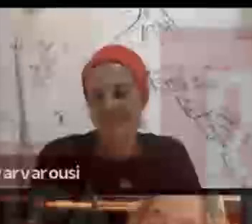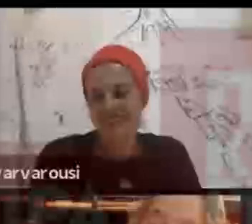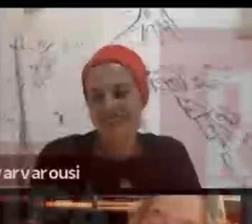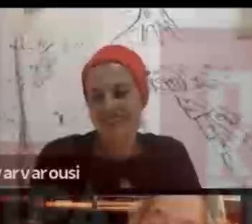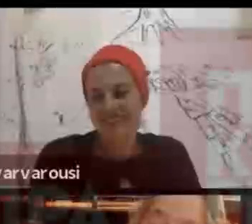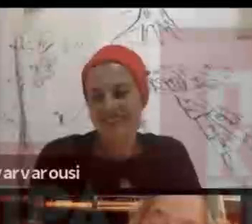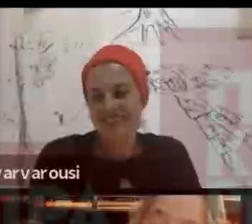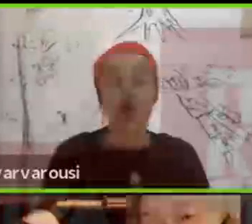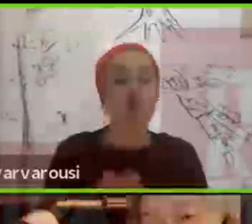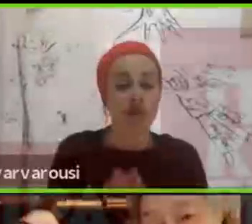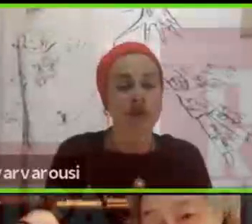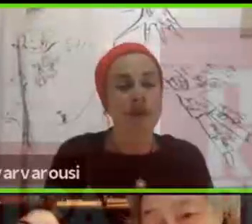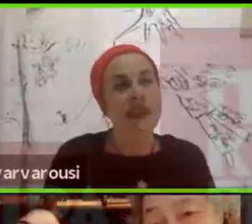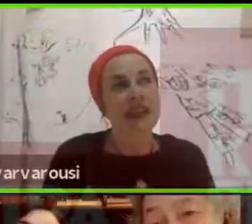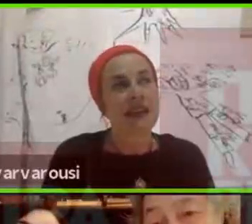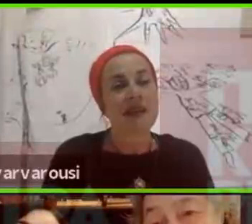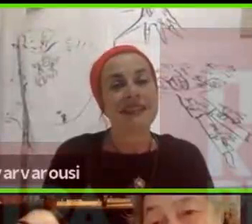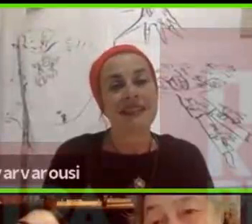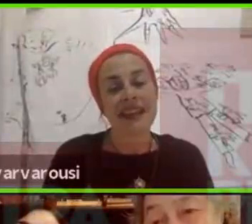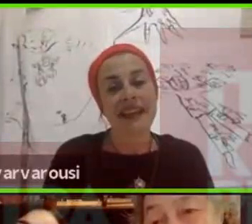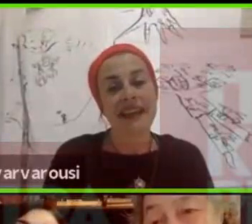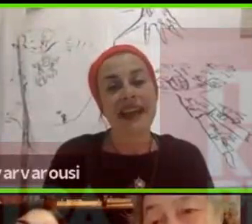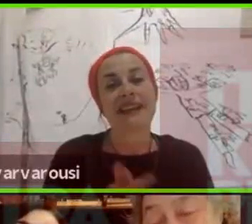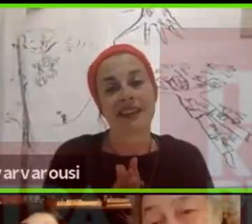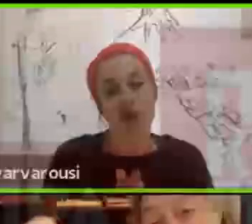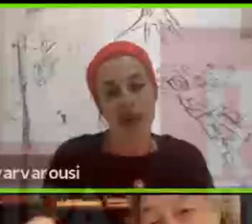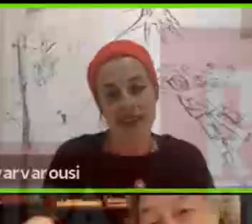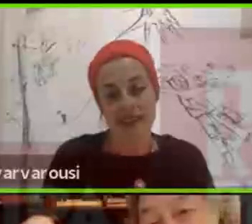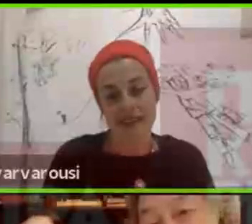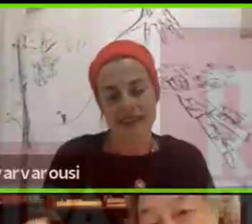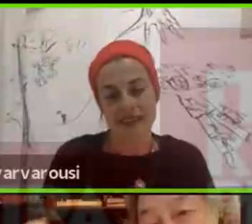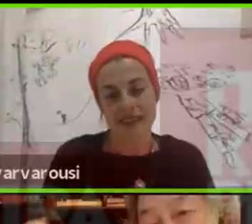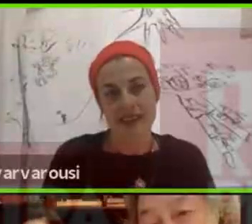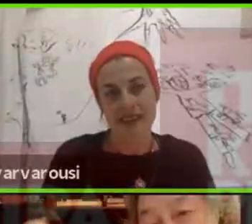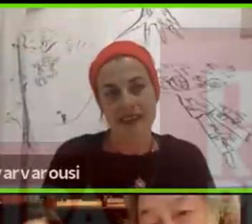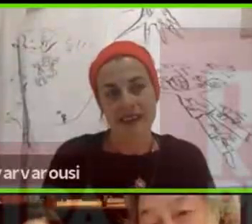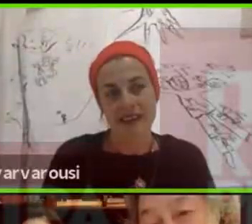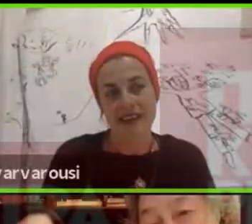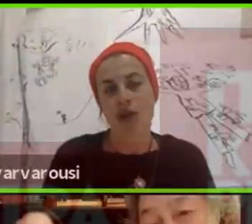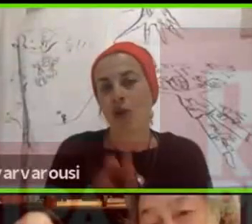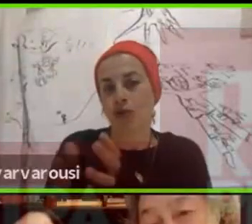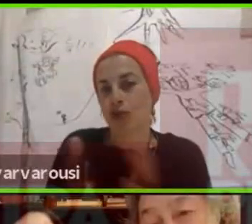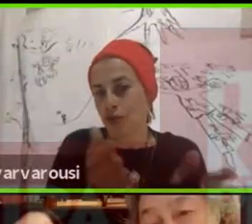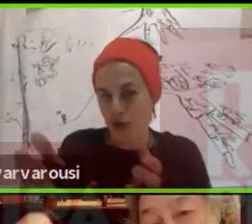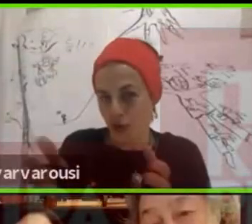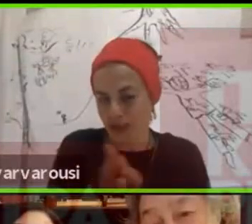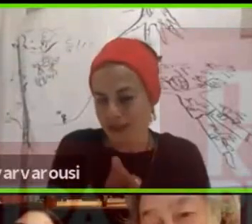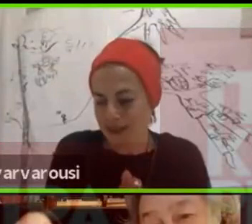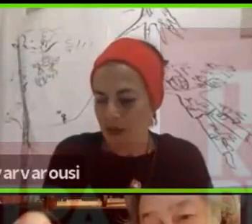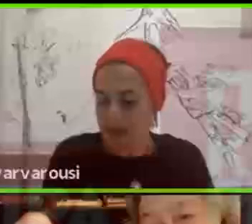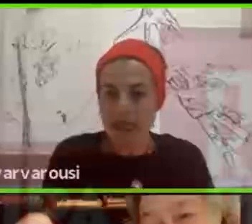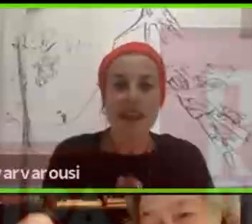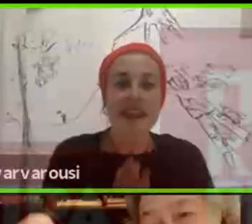κείμενα. Όμως, μας συνδέει κάτι όλες και όλους, ίσως αργότερα δεν